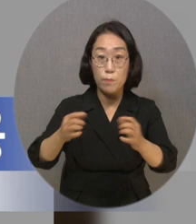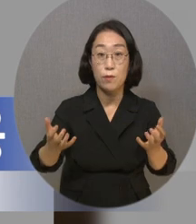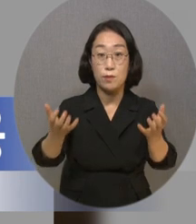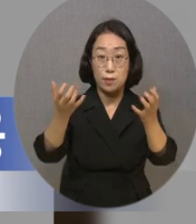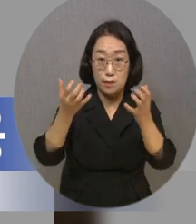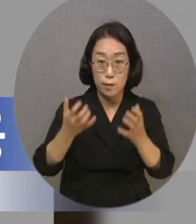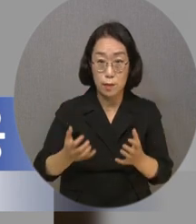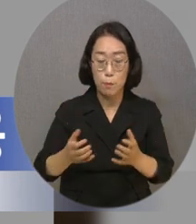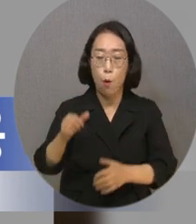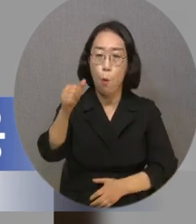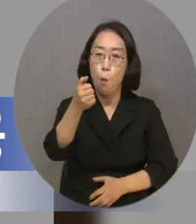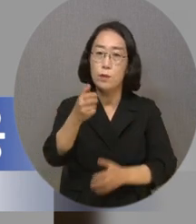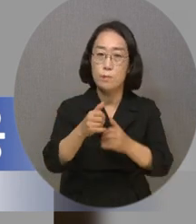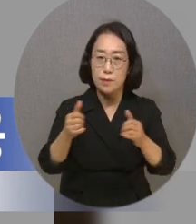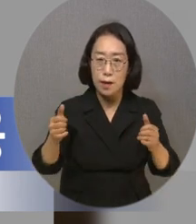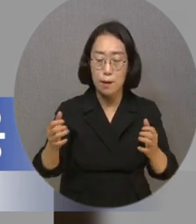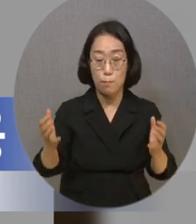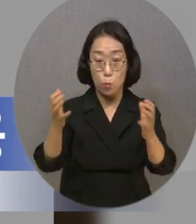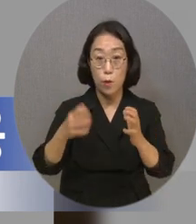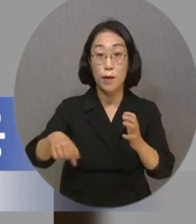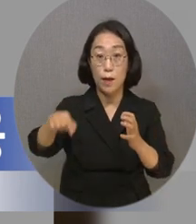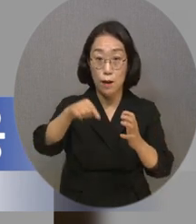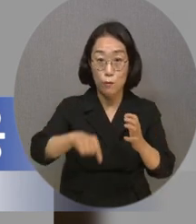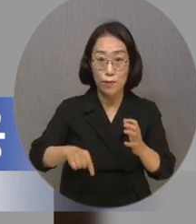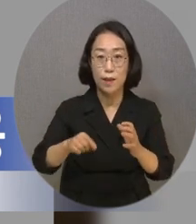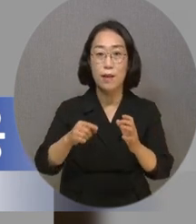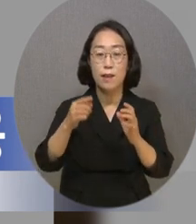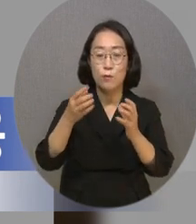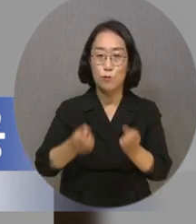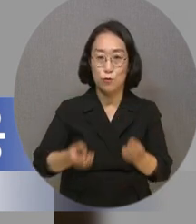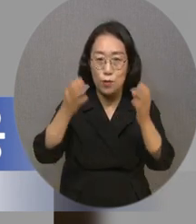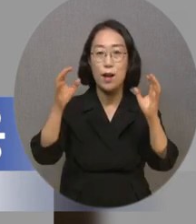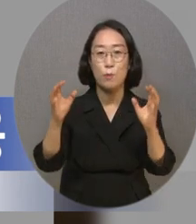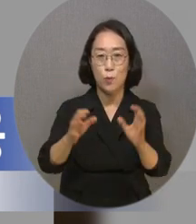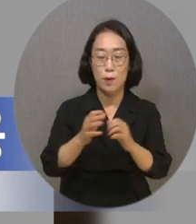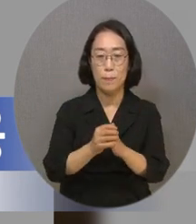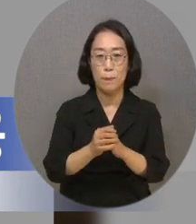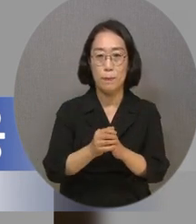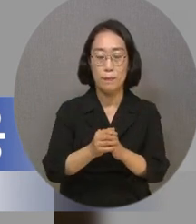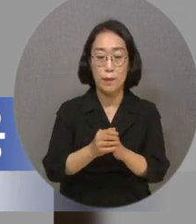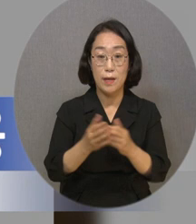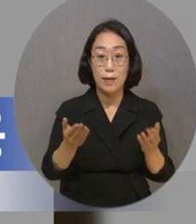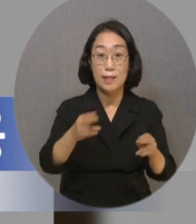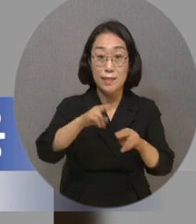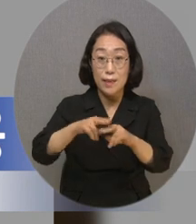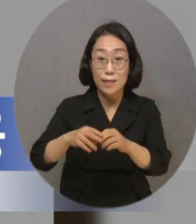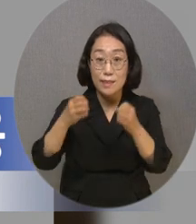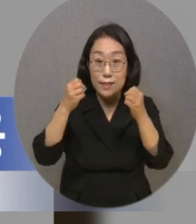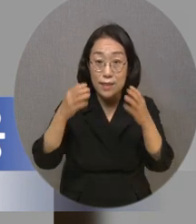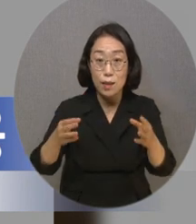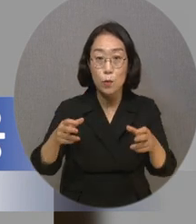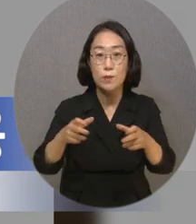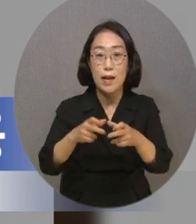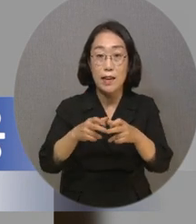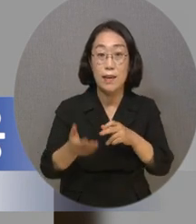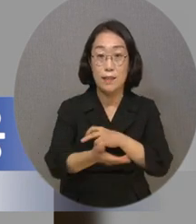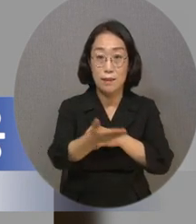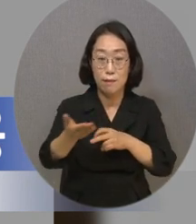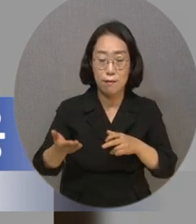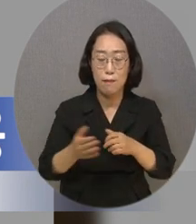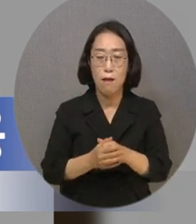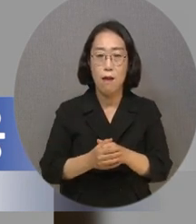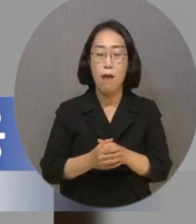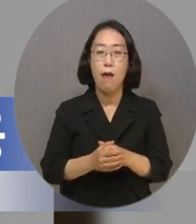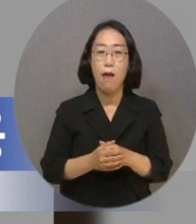장애사원 등 50여 명이 참석한 가운데 열렸습니다 한편 이번에 채용된 신입 장애 사원들은 앞으로 사내